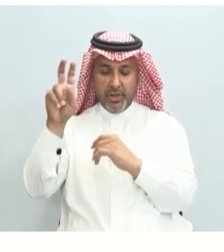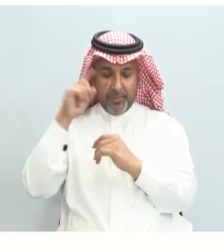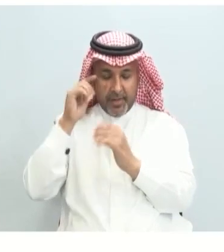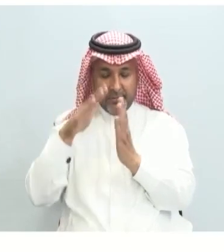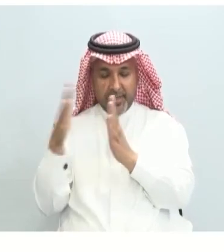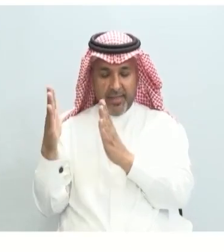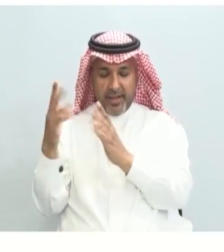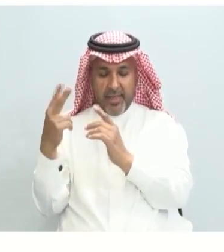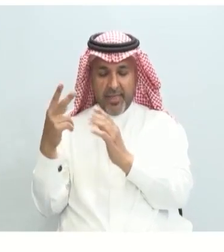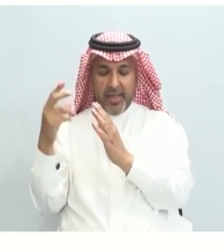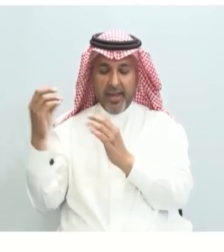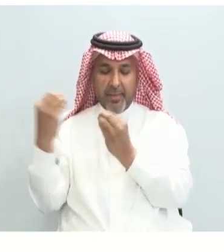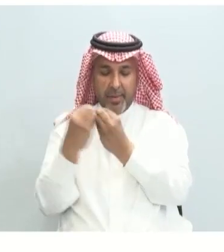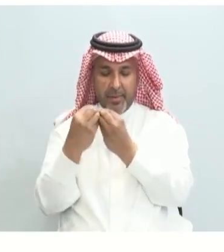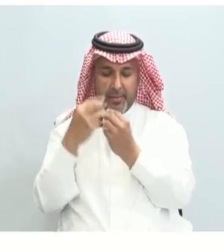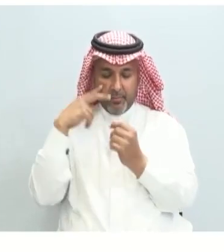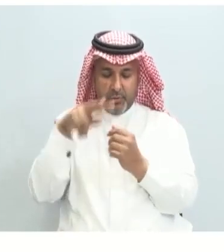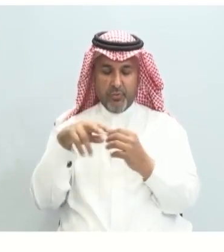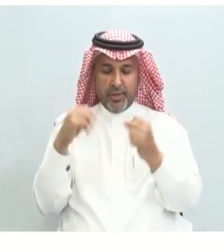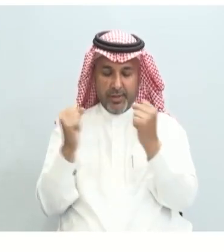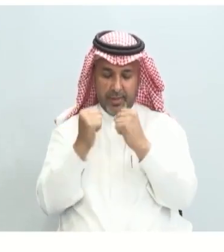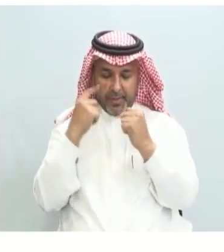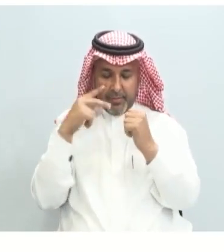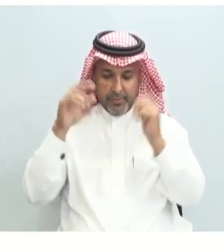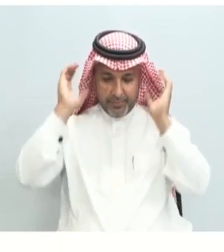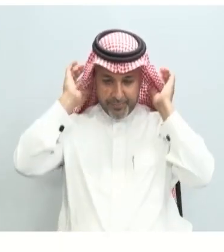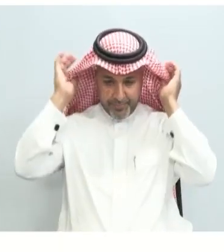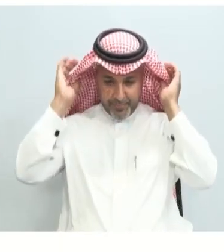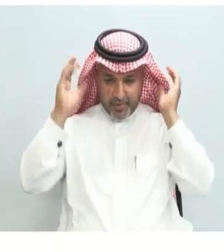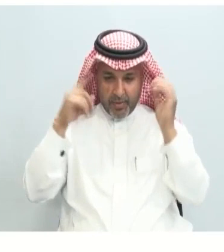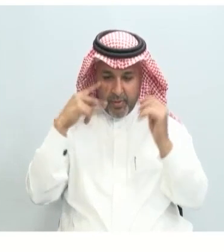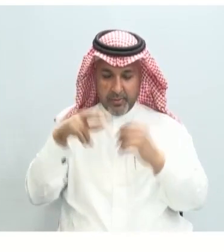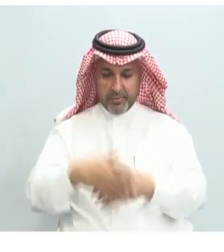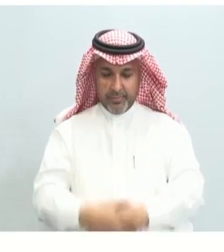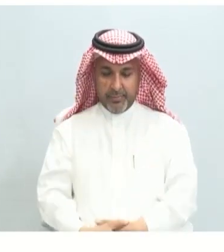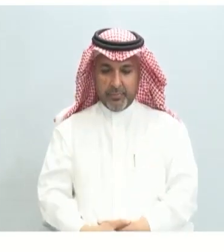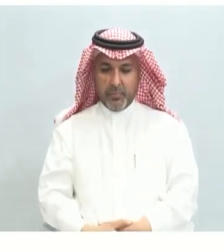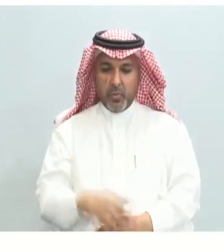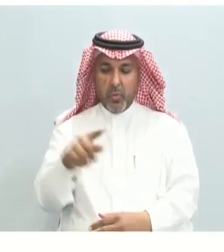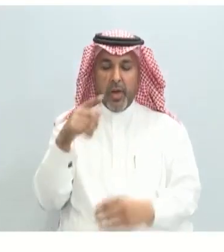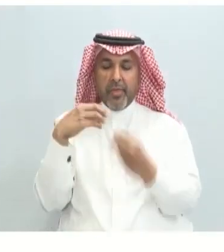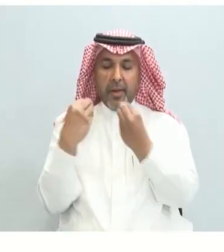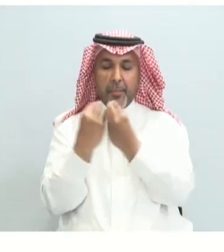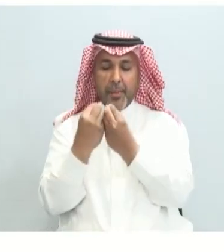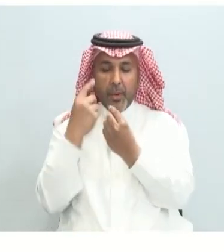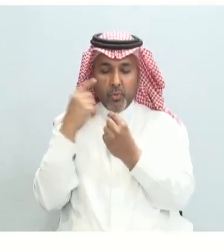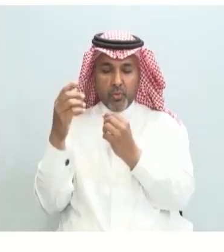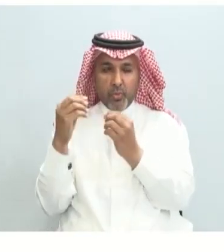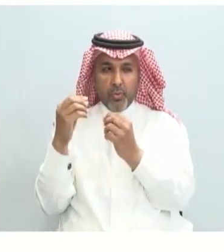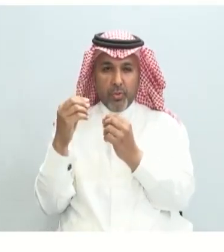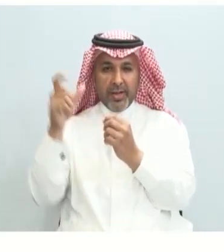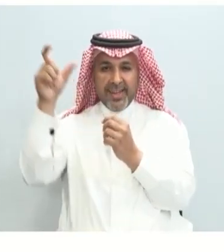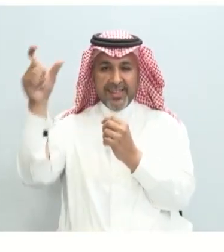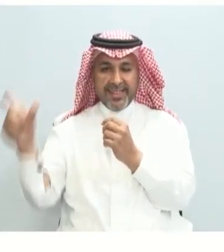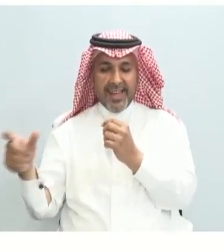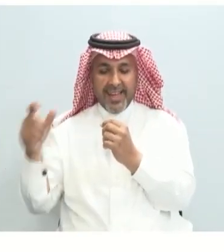السابقه قانون جيب التمام مثل ما هو واضح امامنا طبعا ممكن نستخدم ي ضلع او لاي زاويه احنا نبغاها